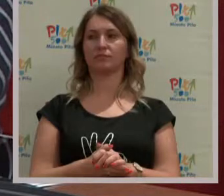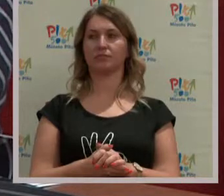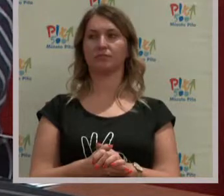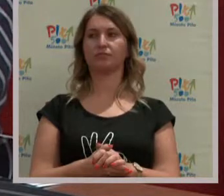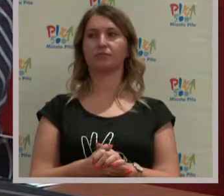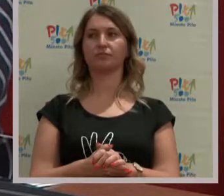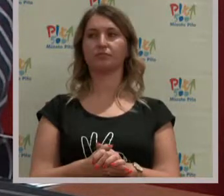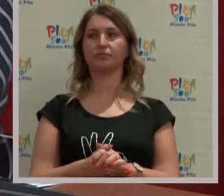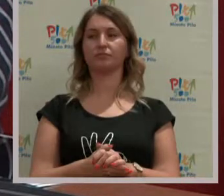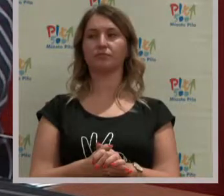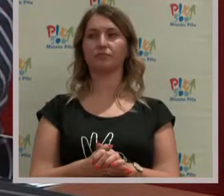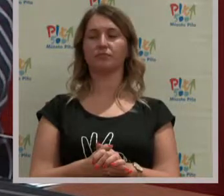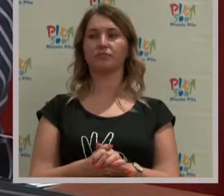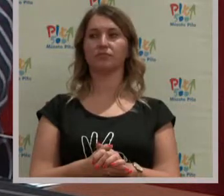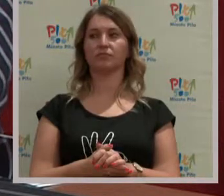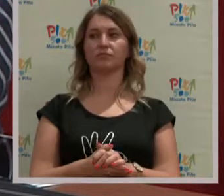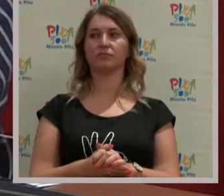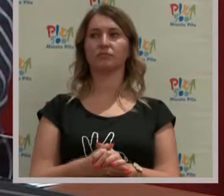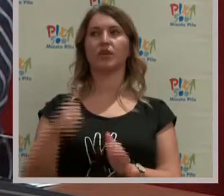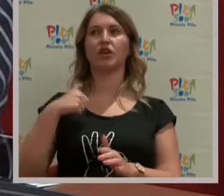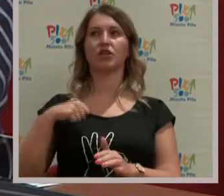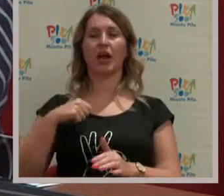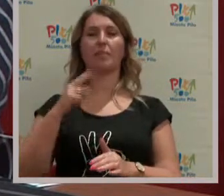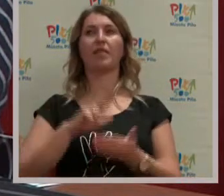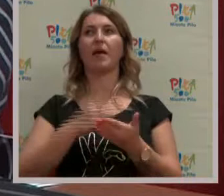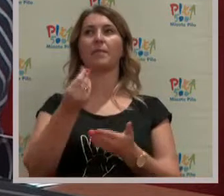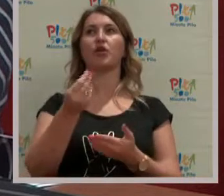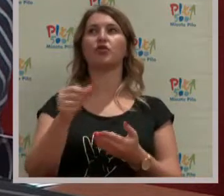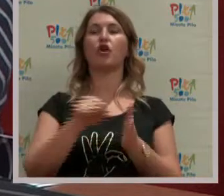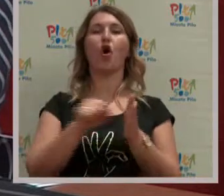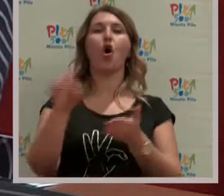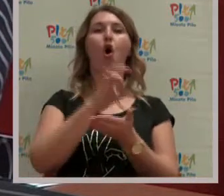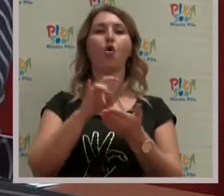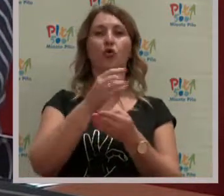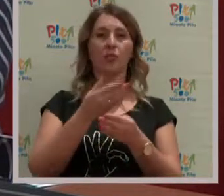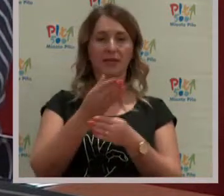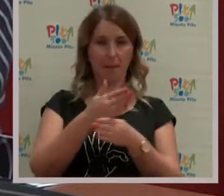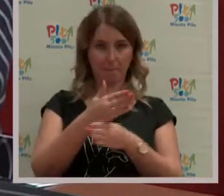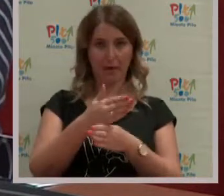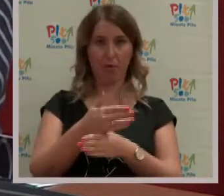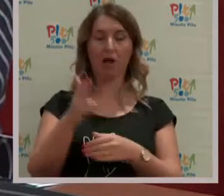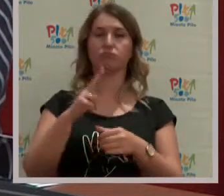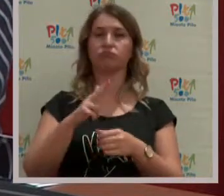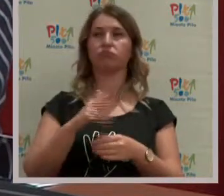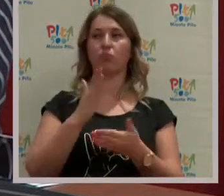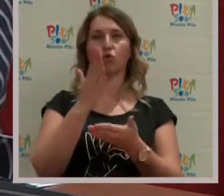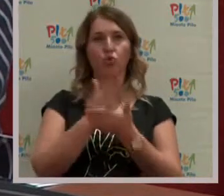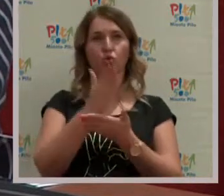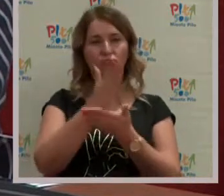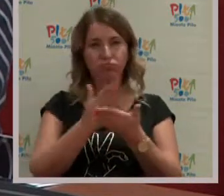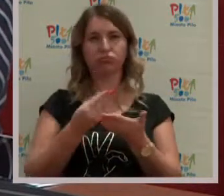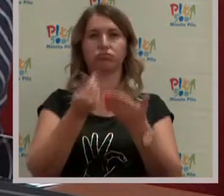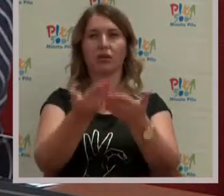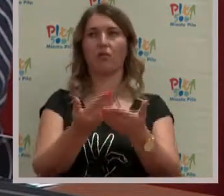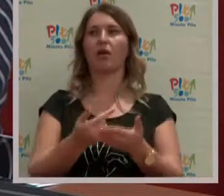na pieniądze które gmina Piła już poniosła czy wydała na realizację tego przedsięwzięcia zarówno w roku